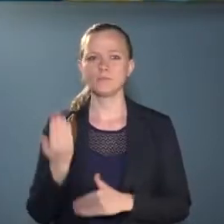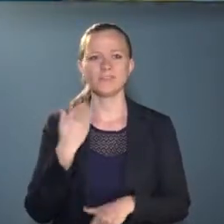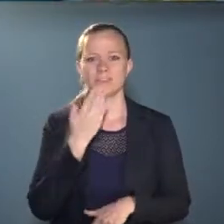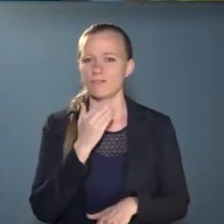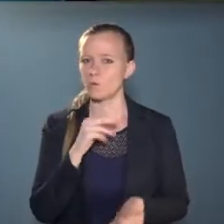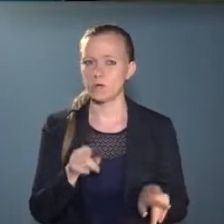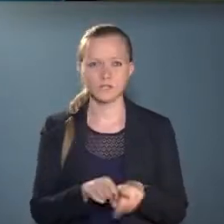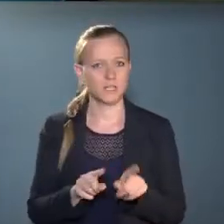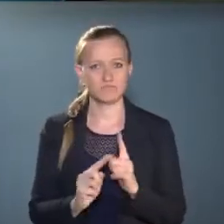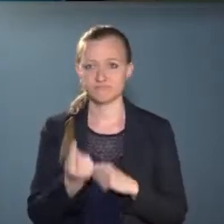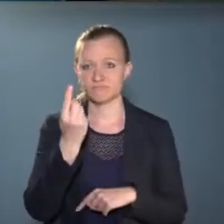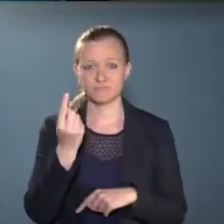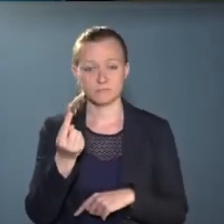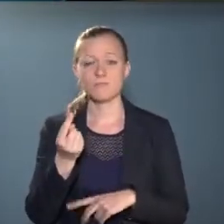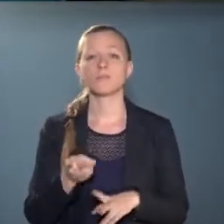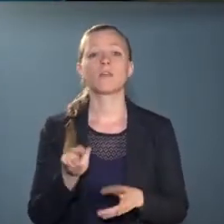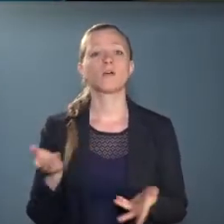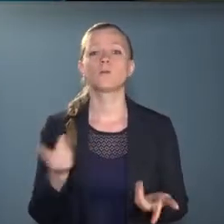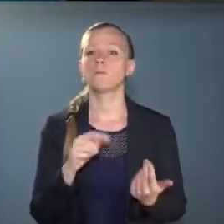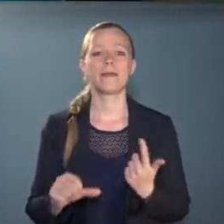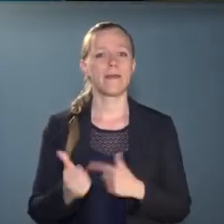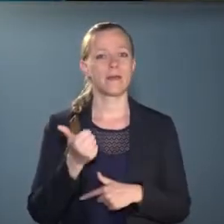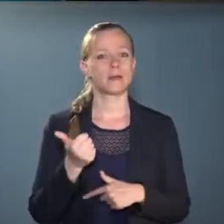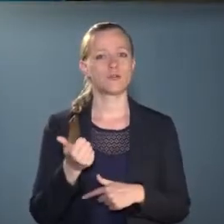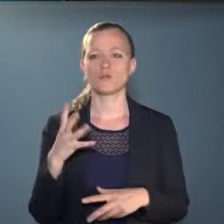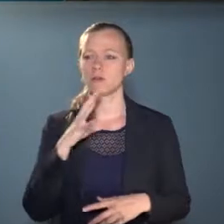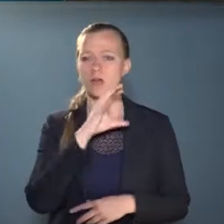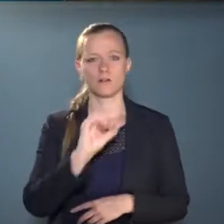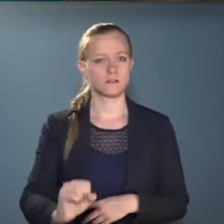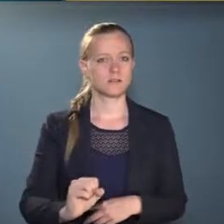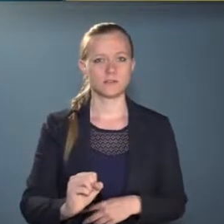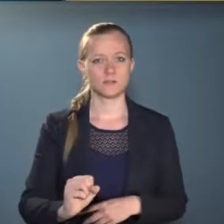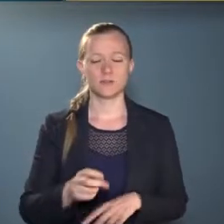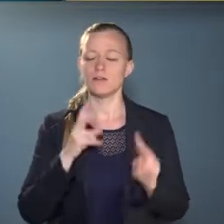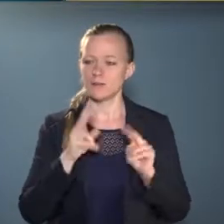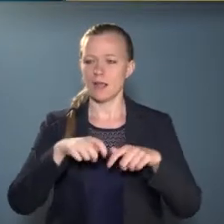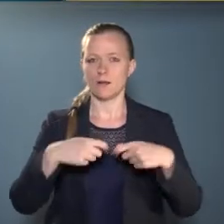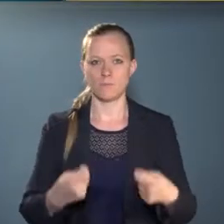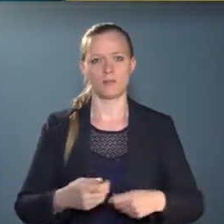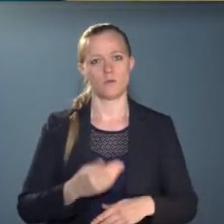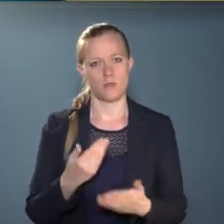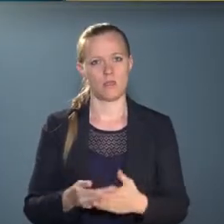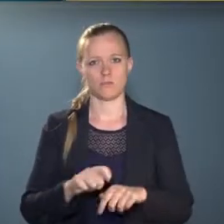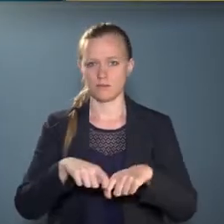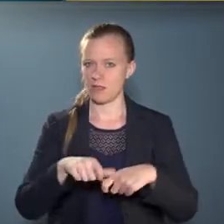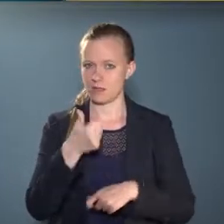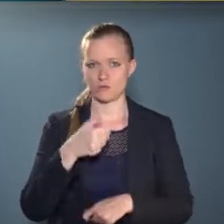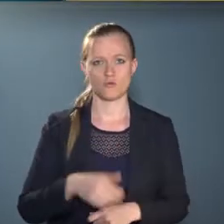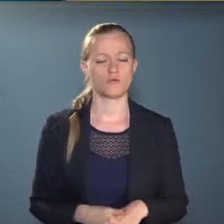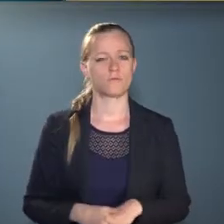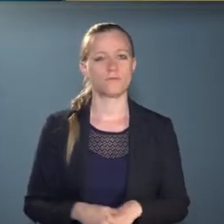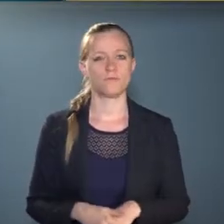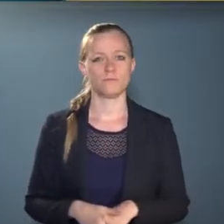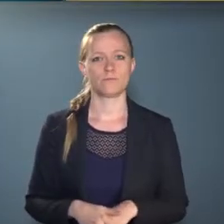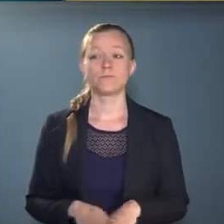volt, előfordul, akkor mi az első reagálása? Azt, hogy meg kell oldani. És